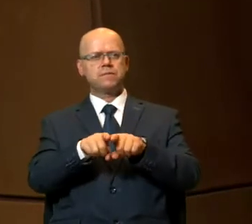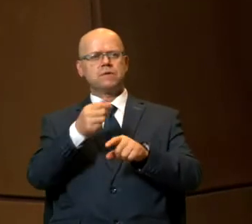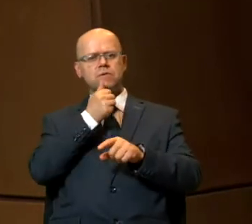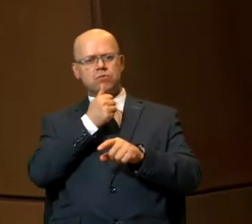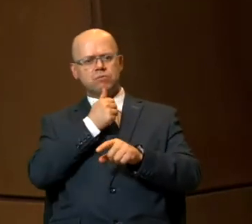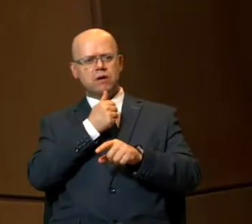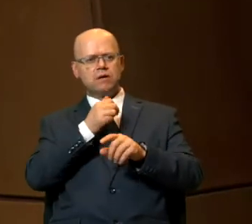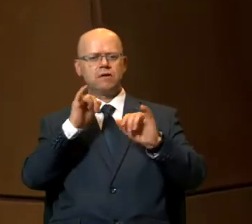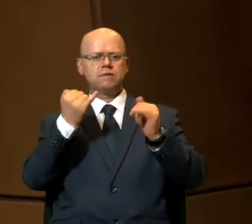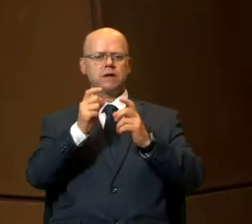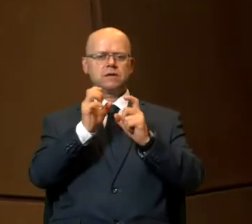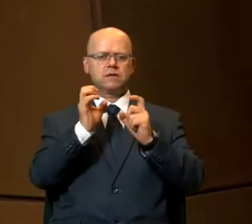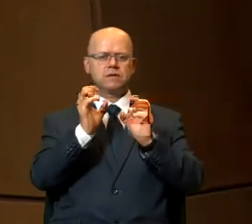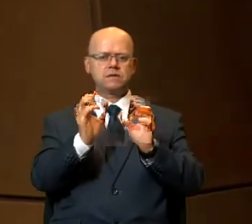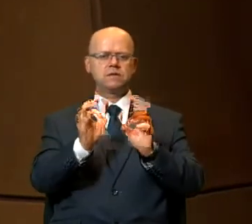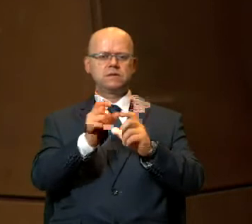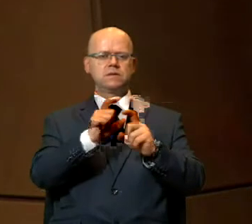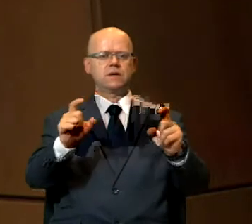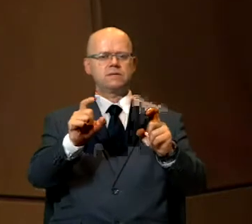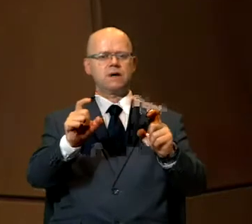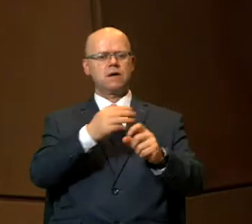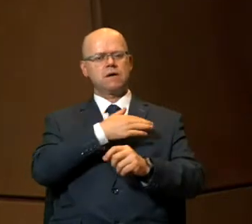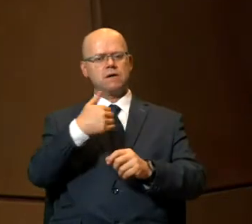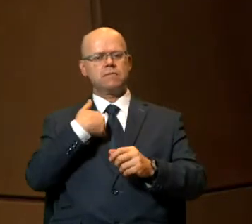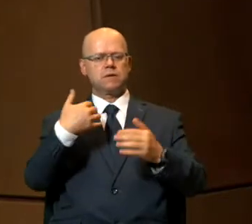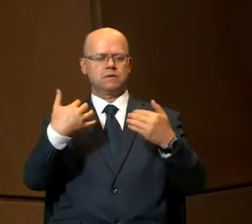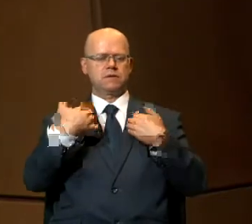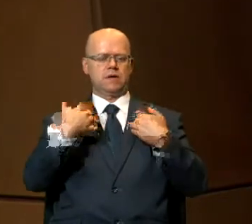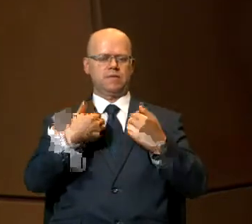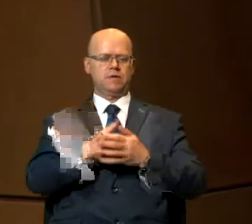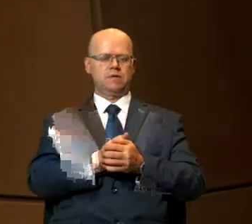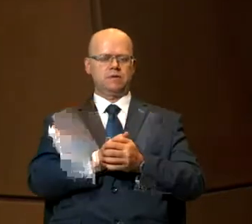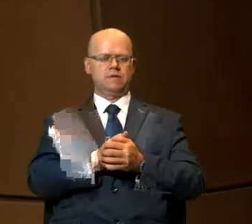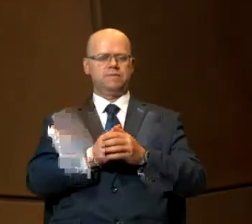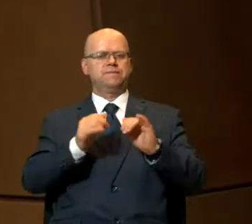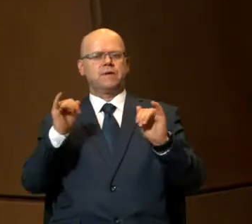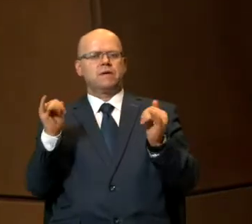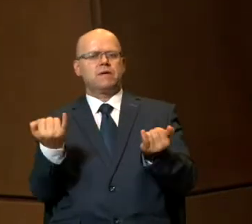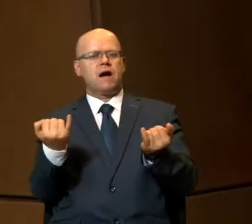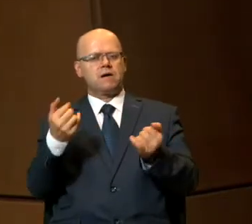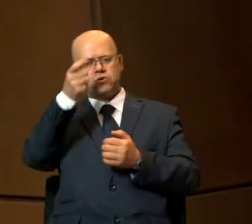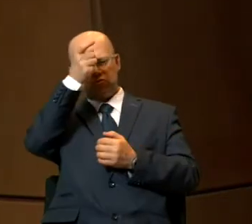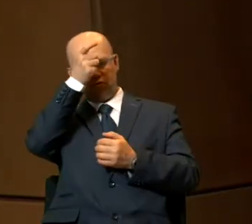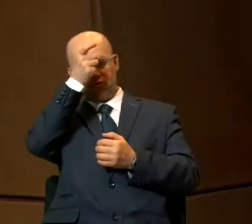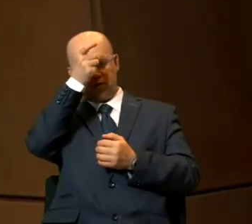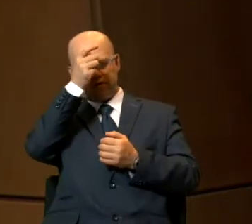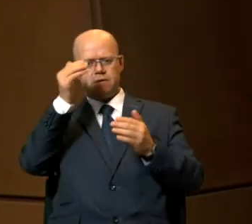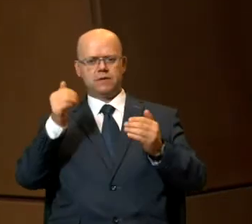czasach żyjemy. Jak człowiek jest w stanie